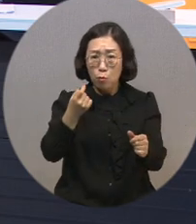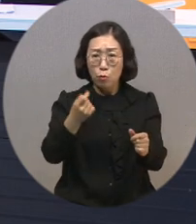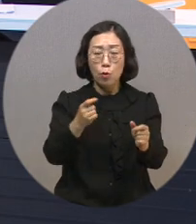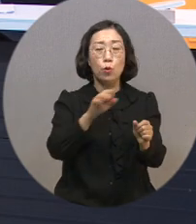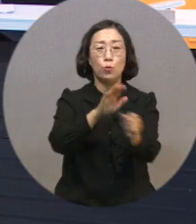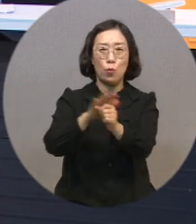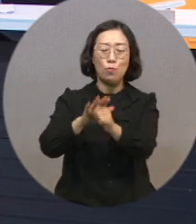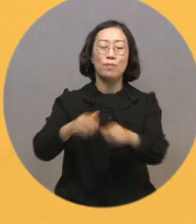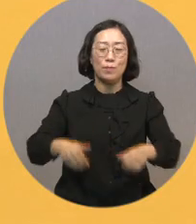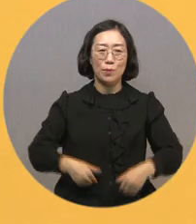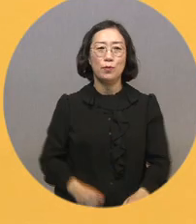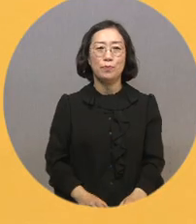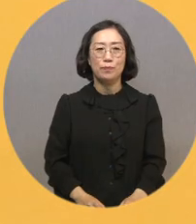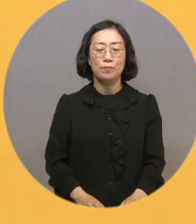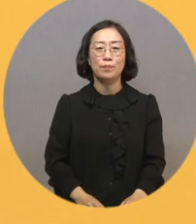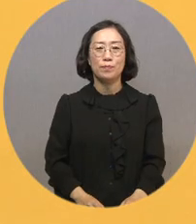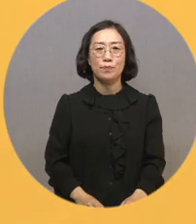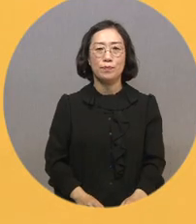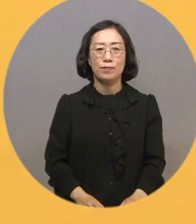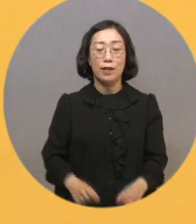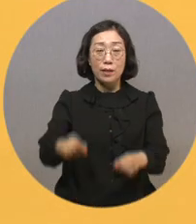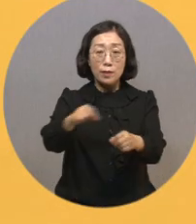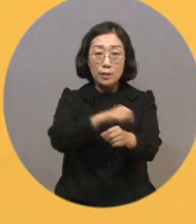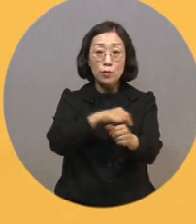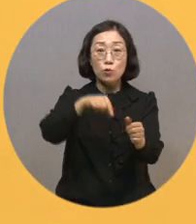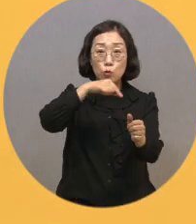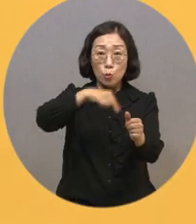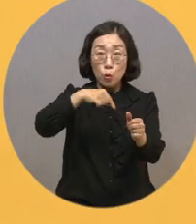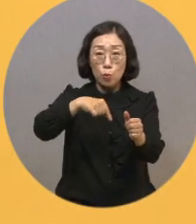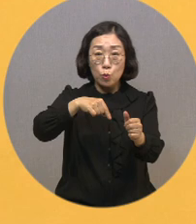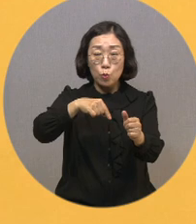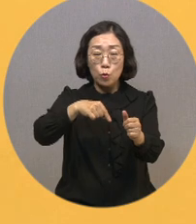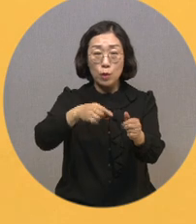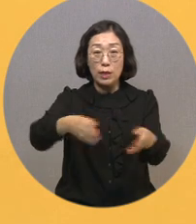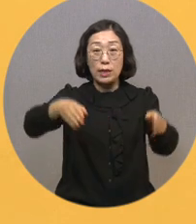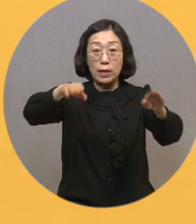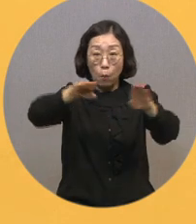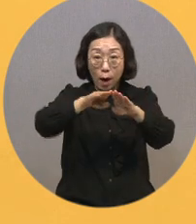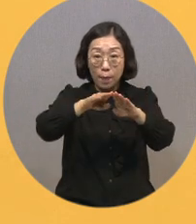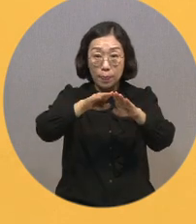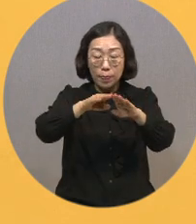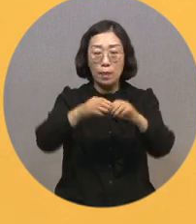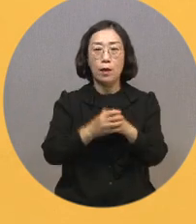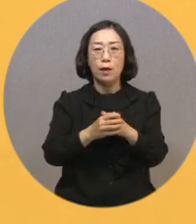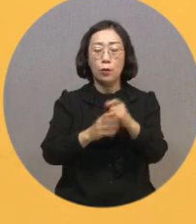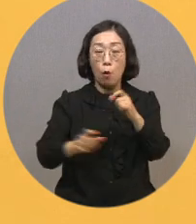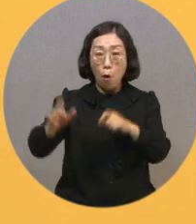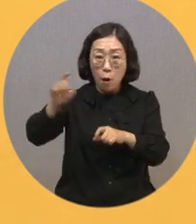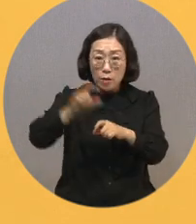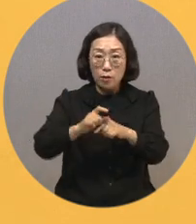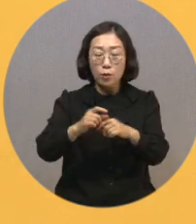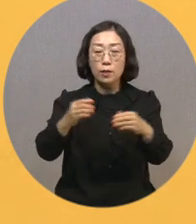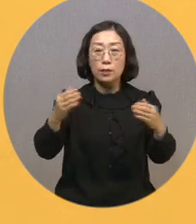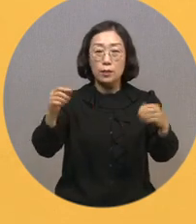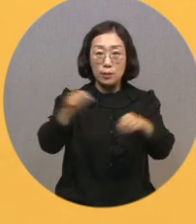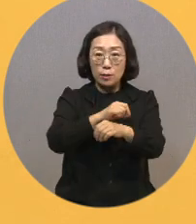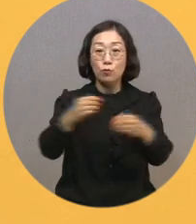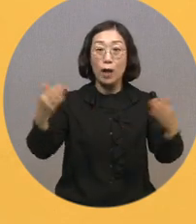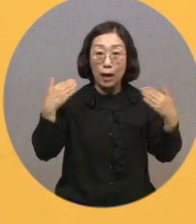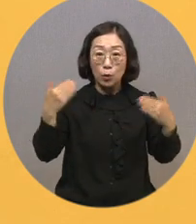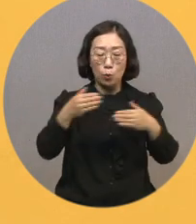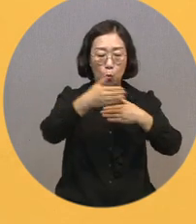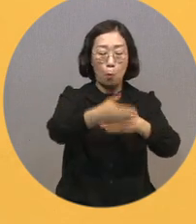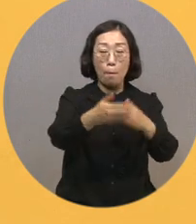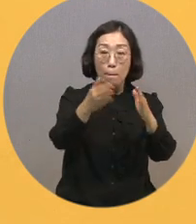네. 자, 교육감님 이렇게 특수교육기관 확충 이외에 특수학교, 특수학급